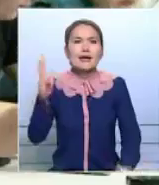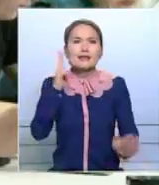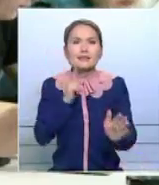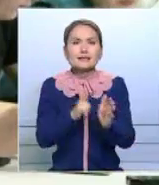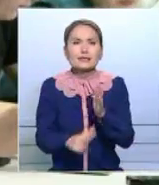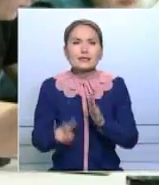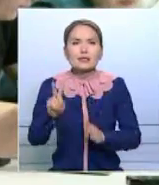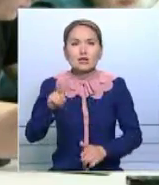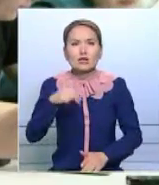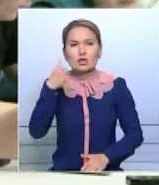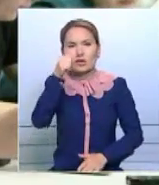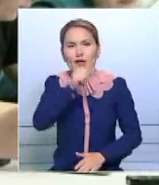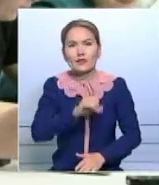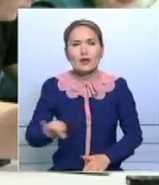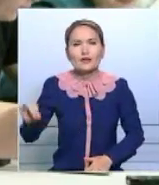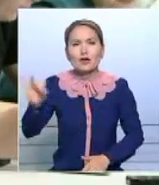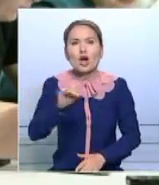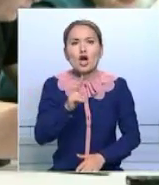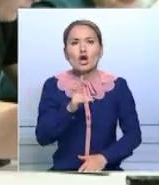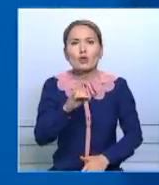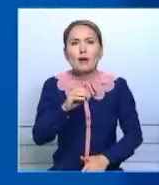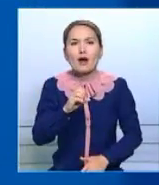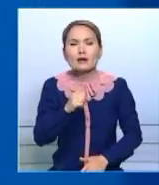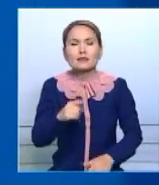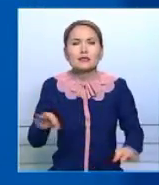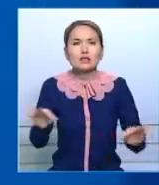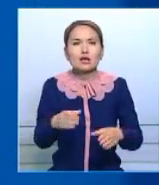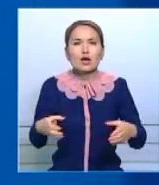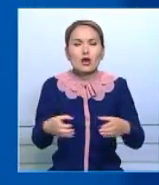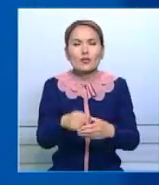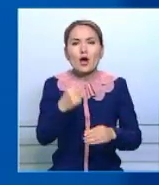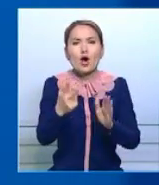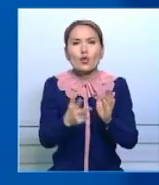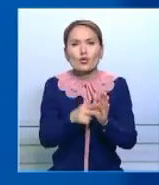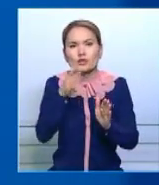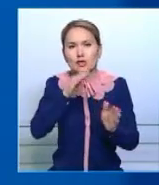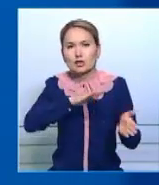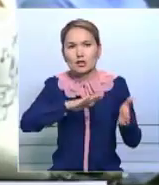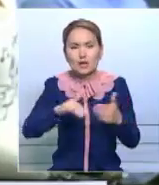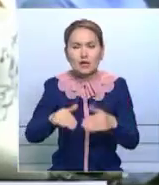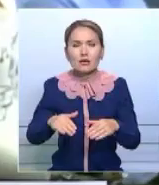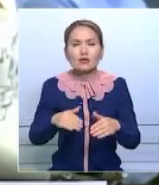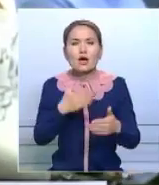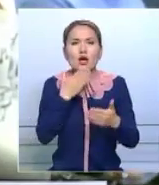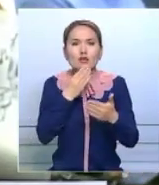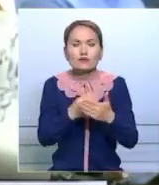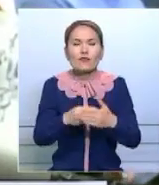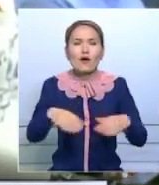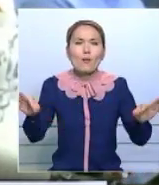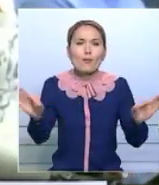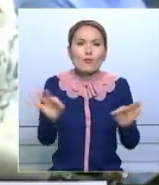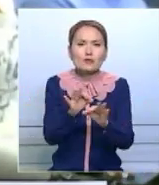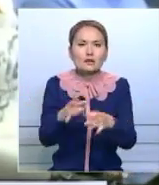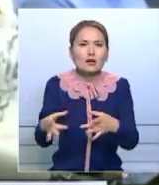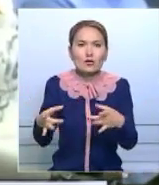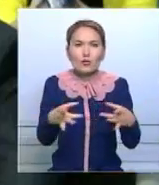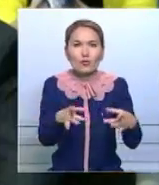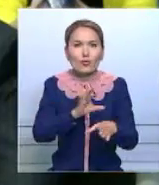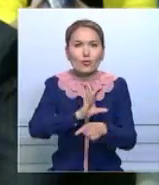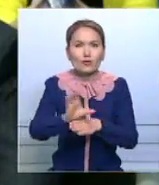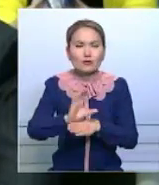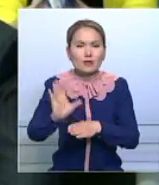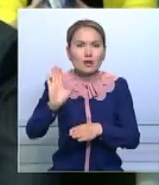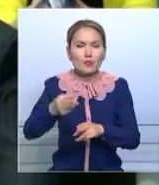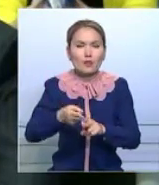82 жылдық тарихы бар Құрманғазы оркестрі араға 18 жыл салып, екіншін таспасын шығармақ. Сондай ақ келер жылы экспо көрмесі